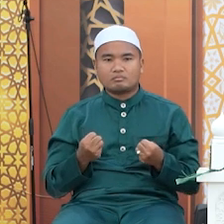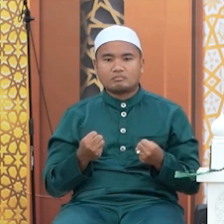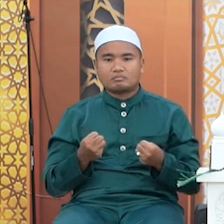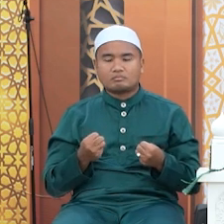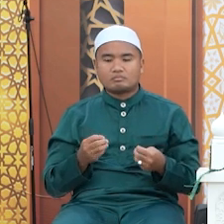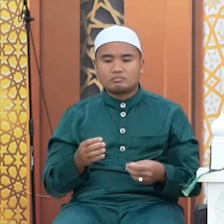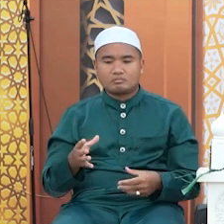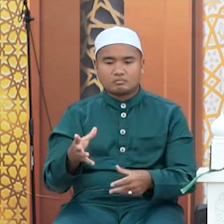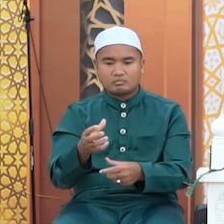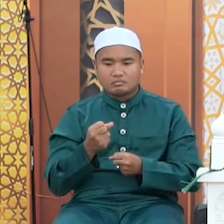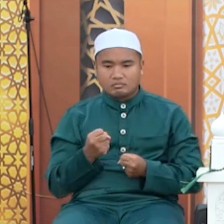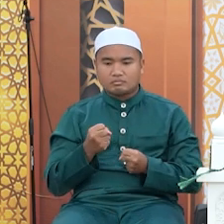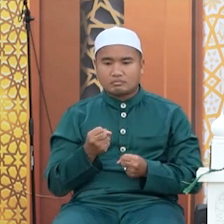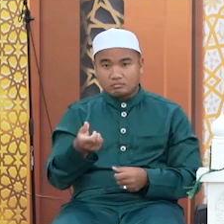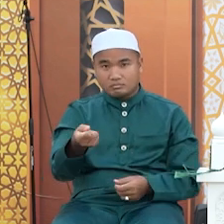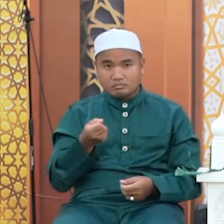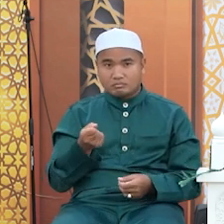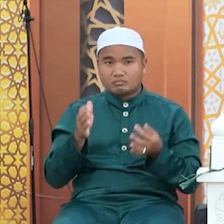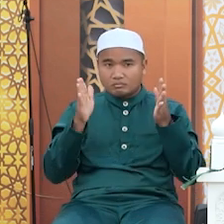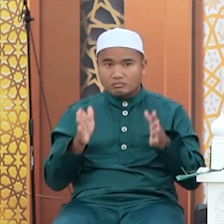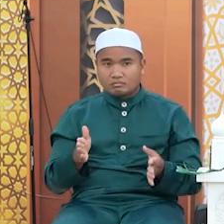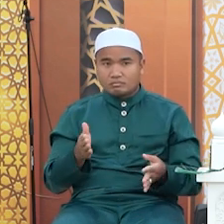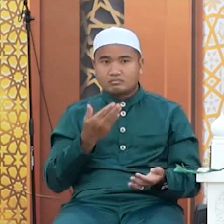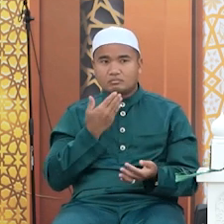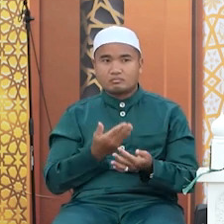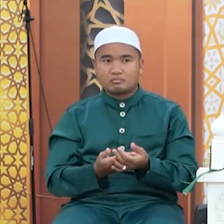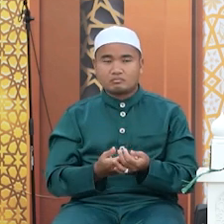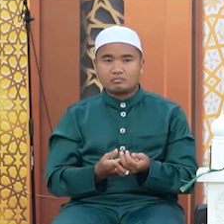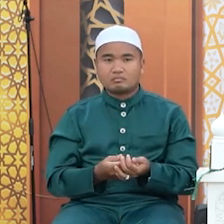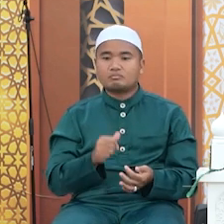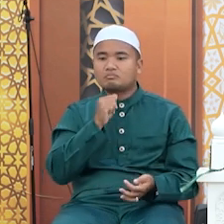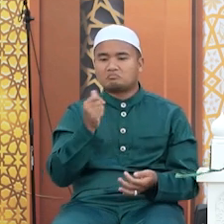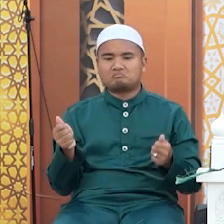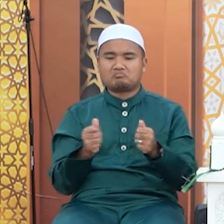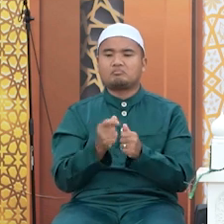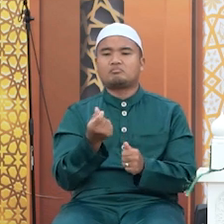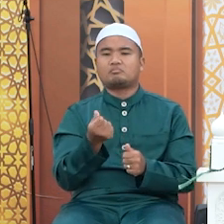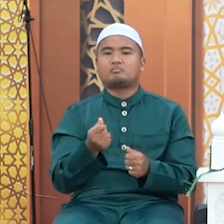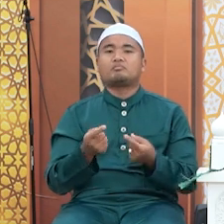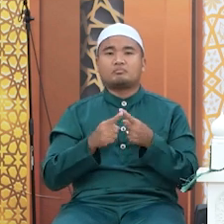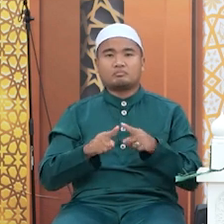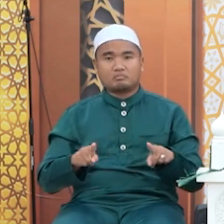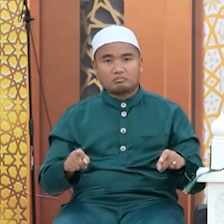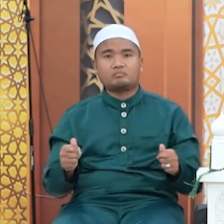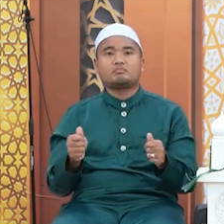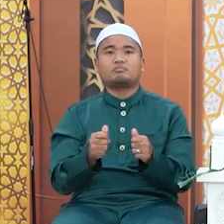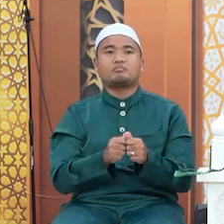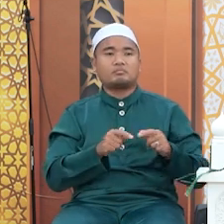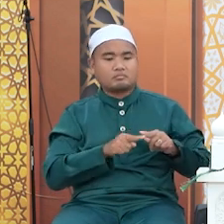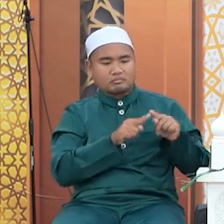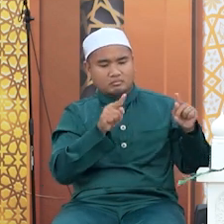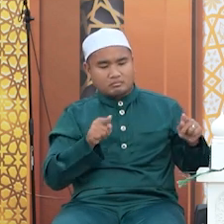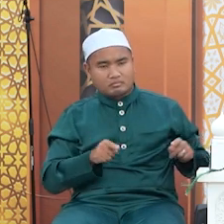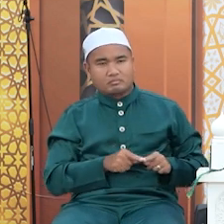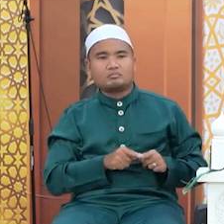banyak, bukan action, tapi teka dengan hati yang ikhlas, yang menunjukkan